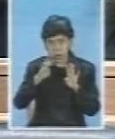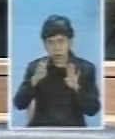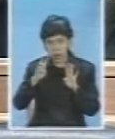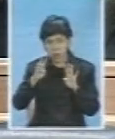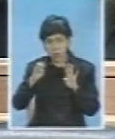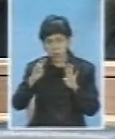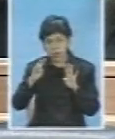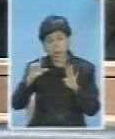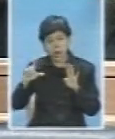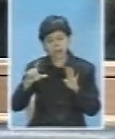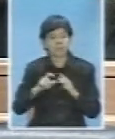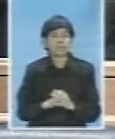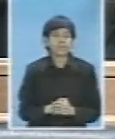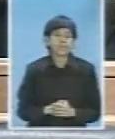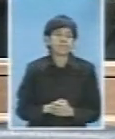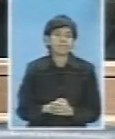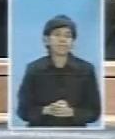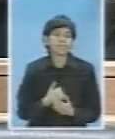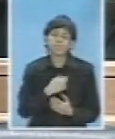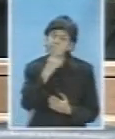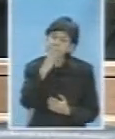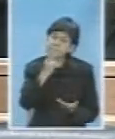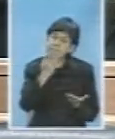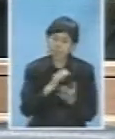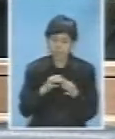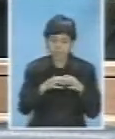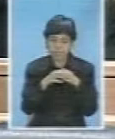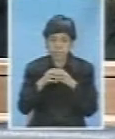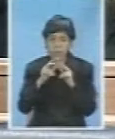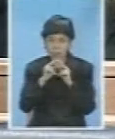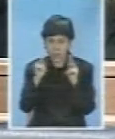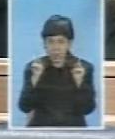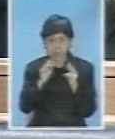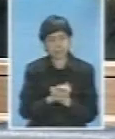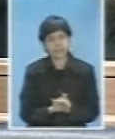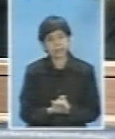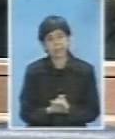418,616 ล้านอันนี้ก็สะท้อนให้เห็นว่าทางคณะกรรมการ